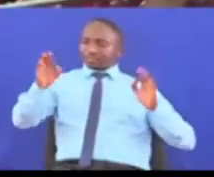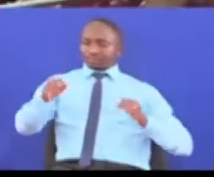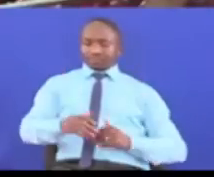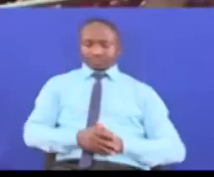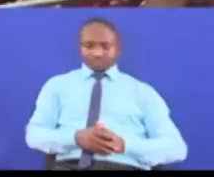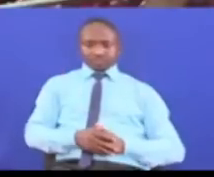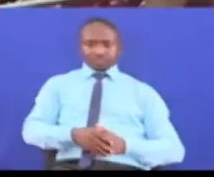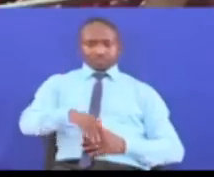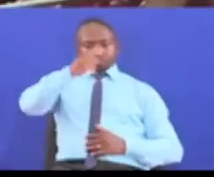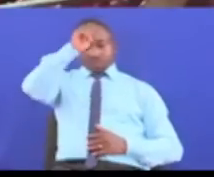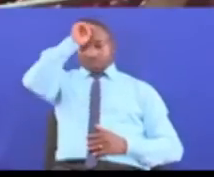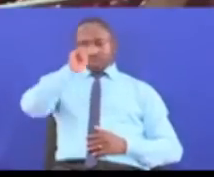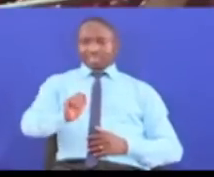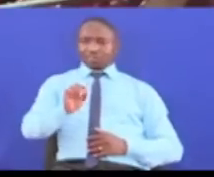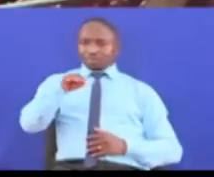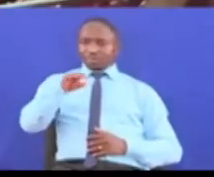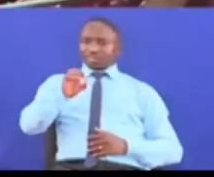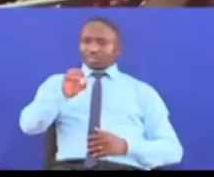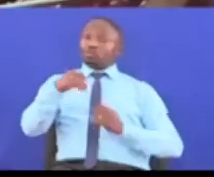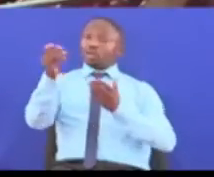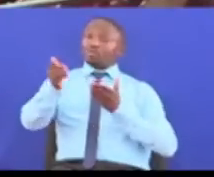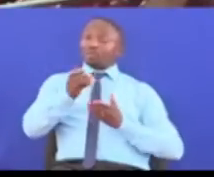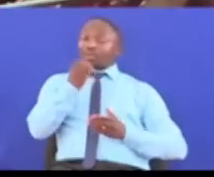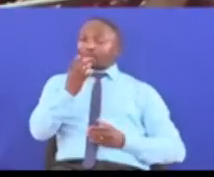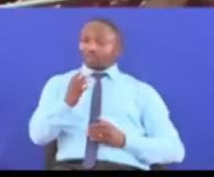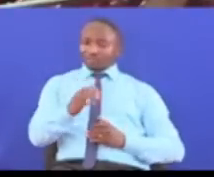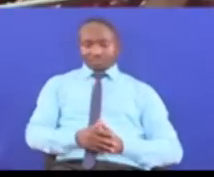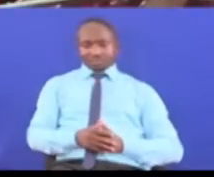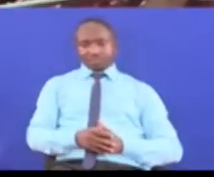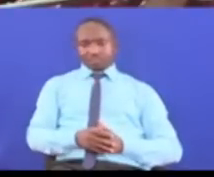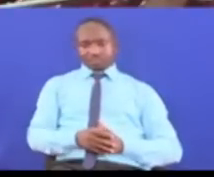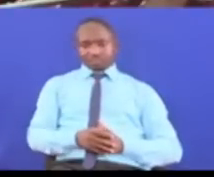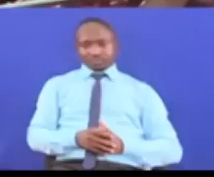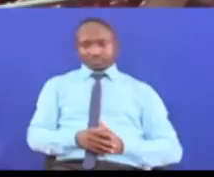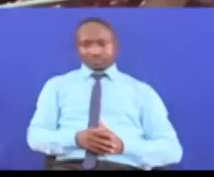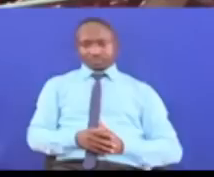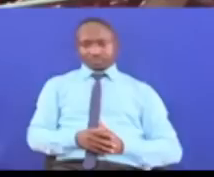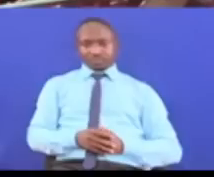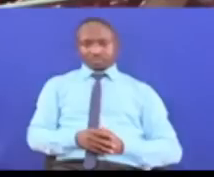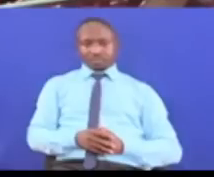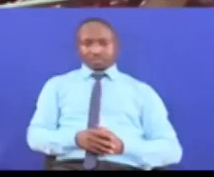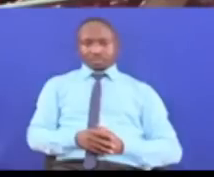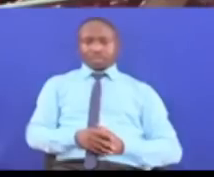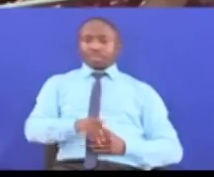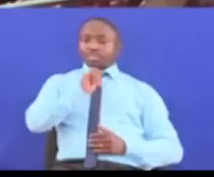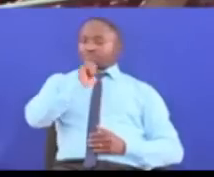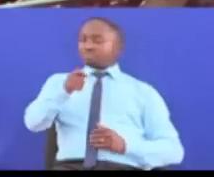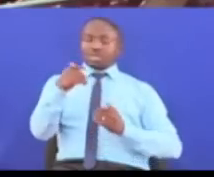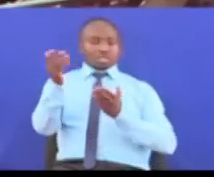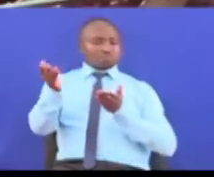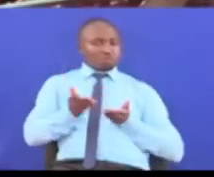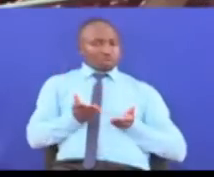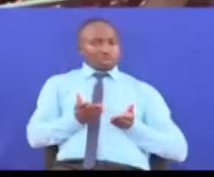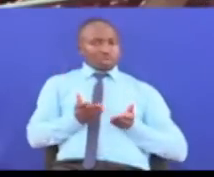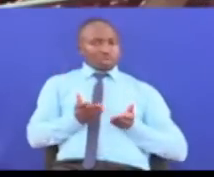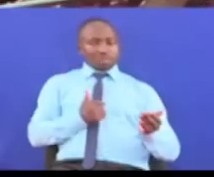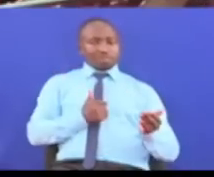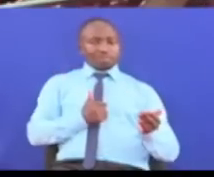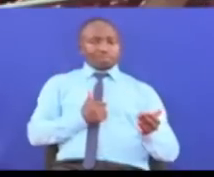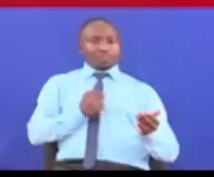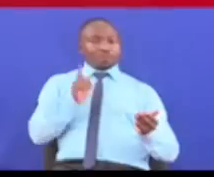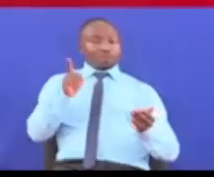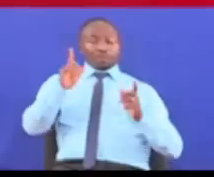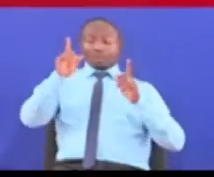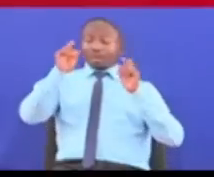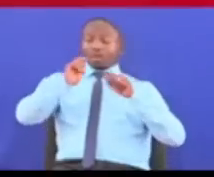mesi mhi masi unpa taarifa hiyo meshi spika sipi kwa sabu meshi munge alu anasia